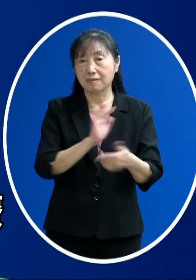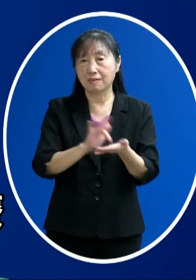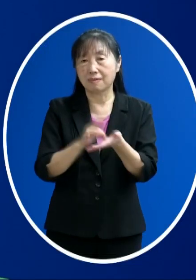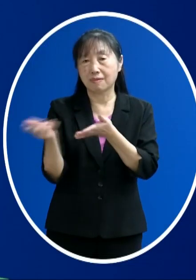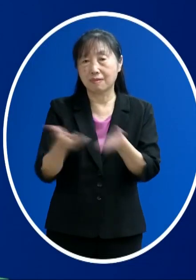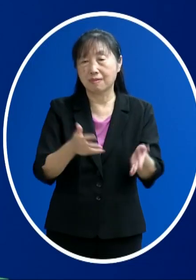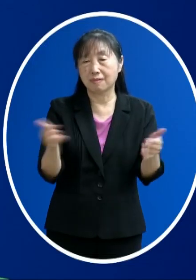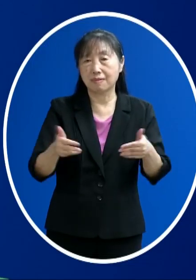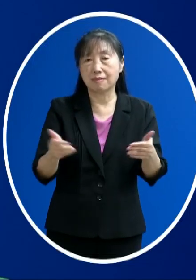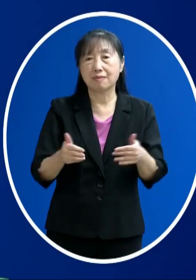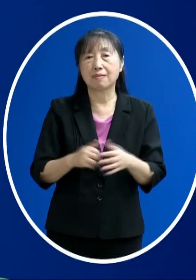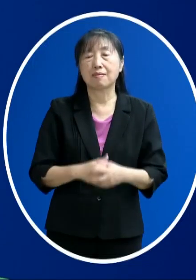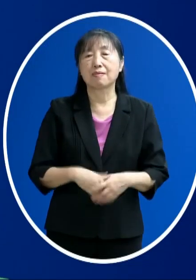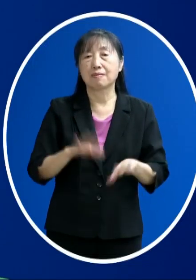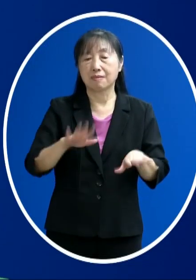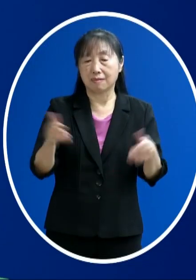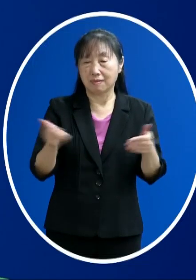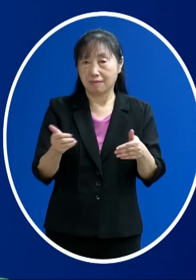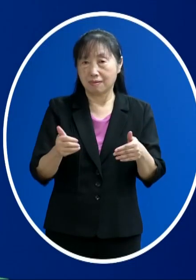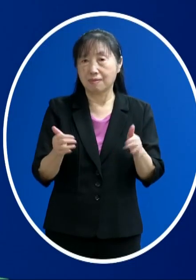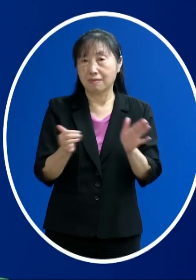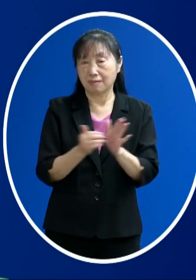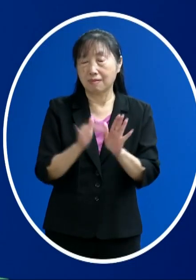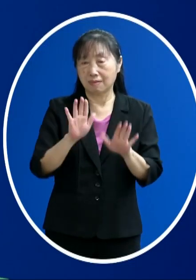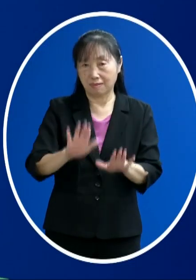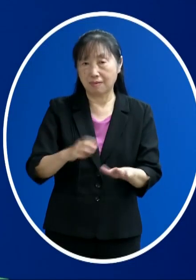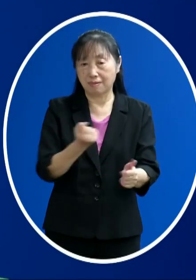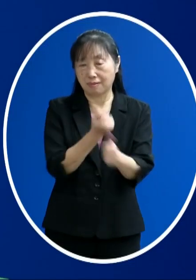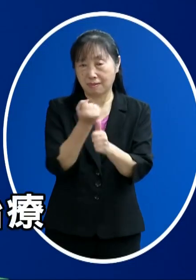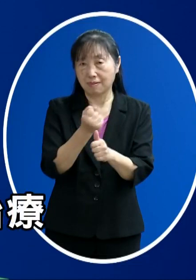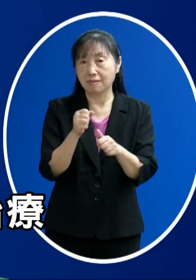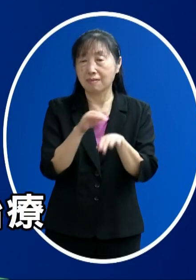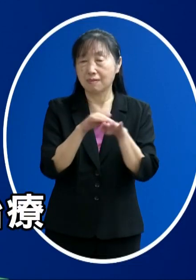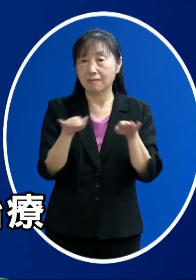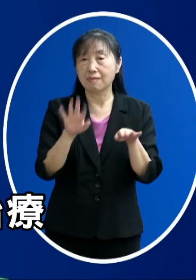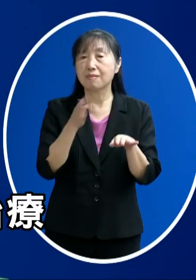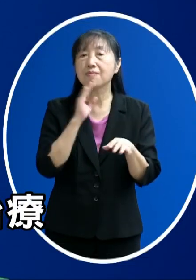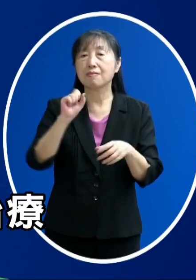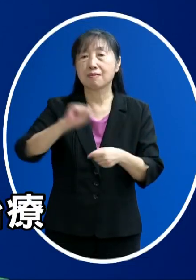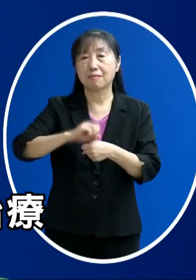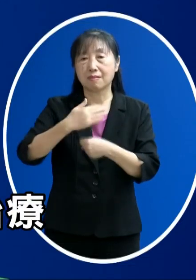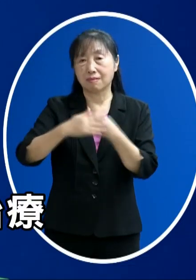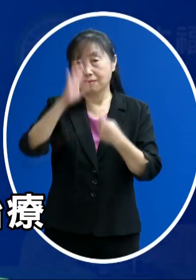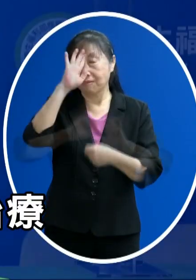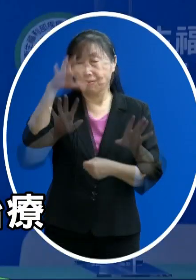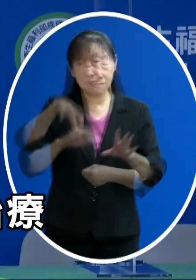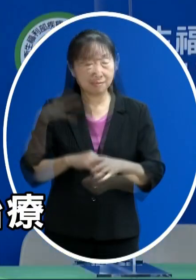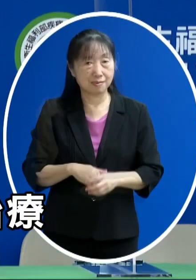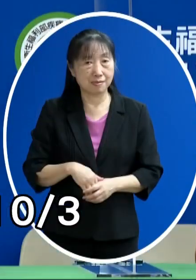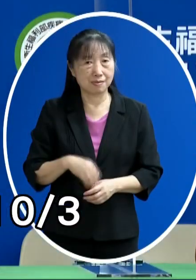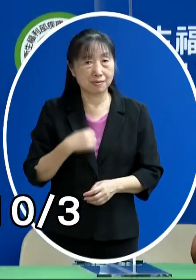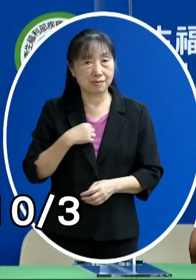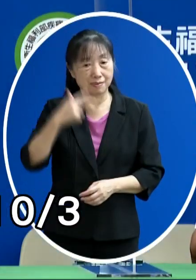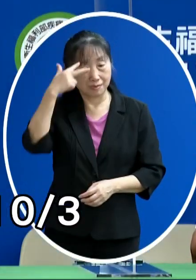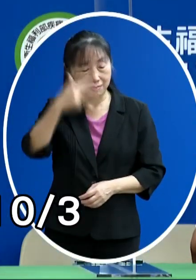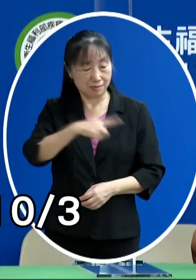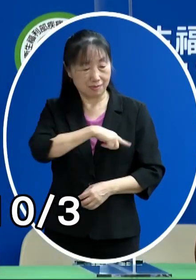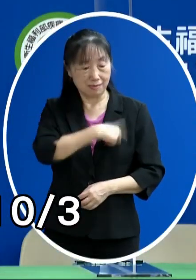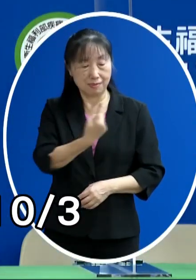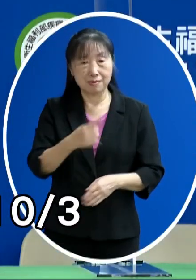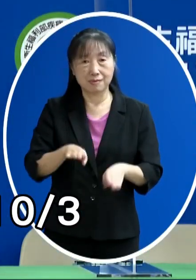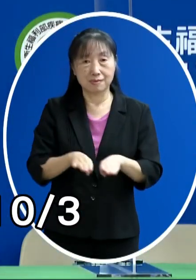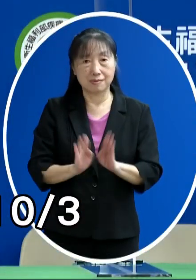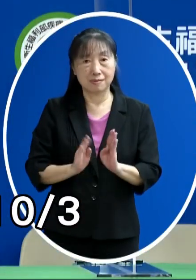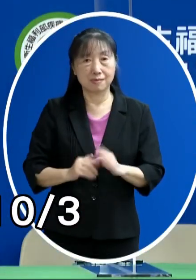治疗。目前是经过治疗之后生命征象是稳定，仍然在加护病房当中继续治疗。 下个礼拜一开